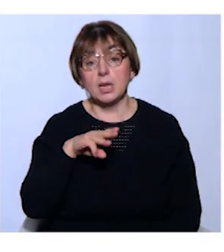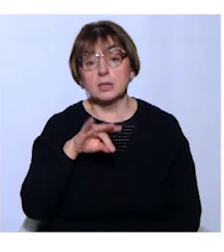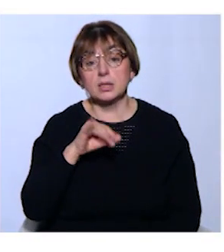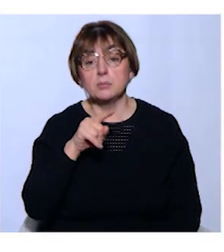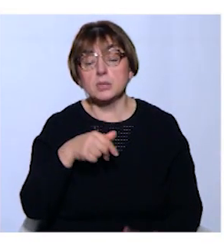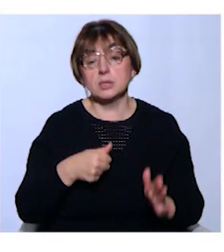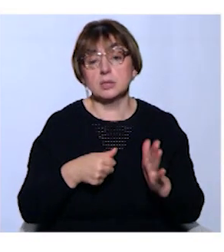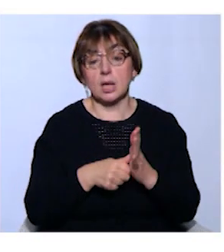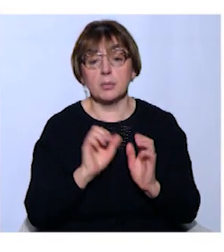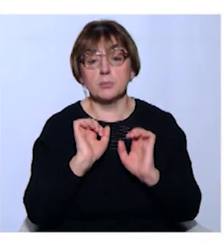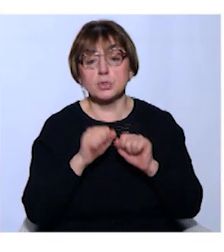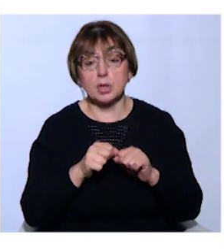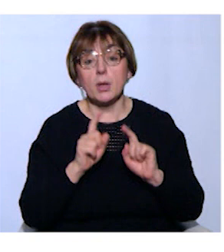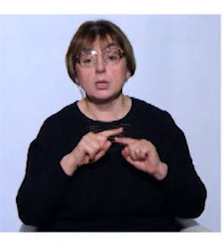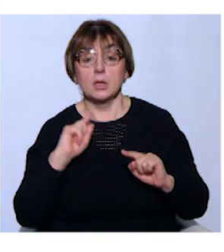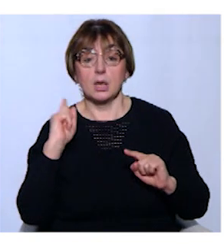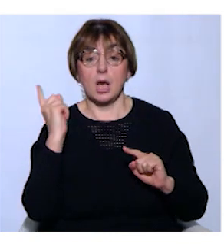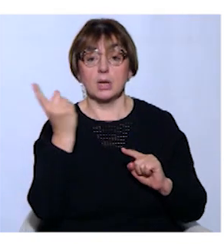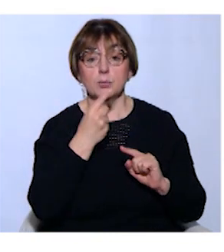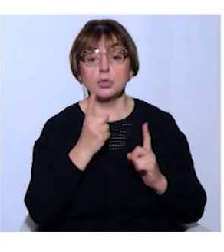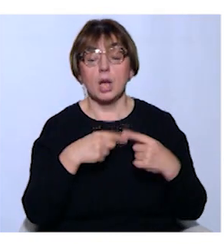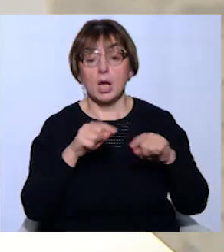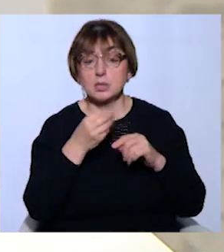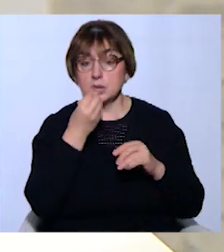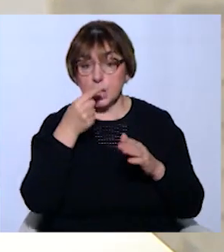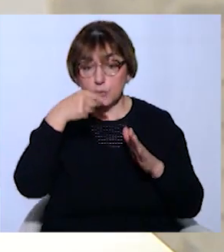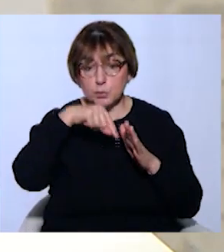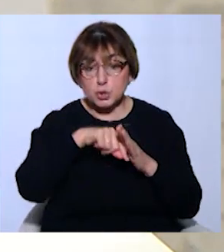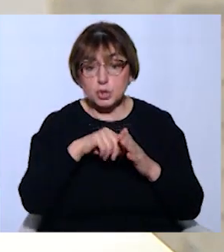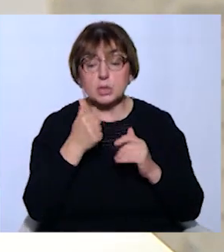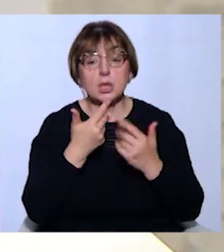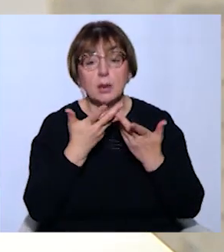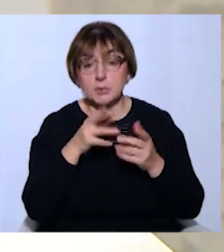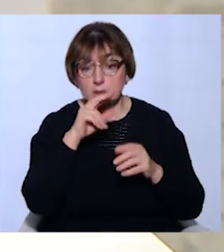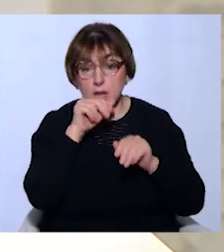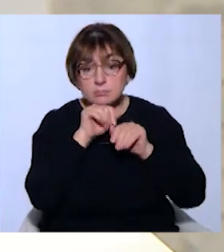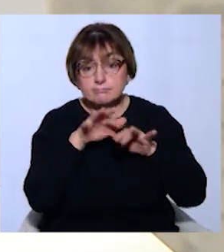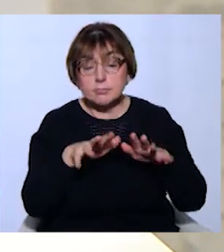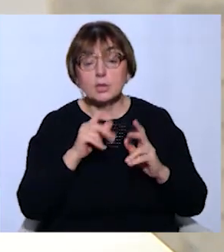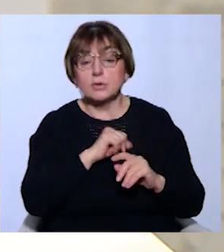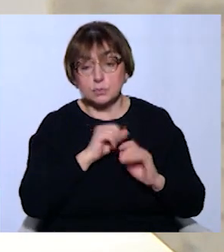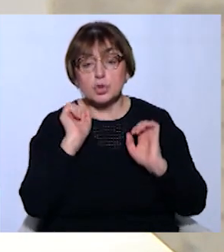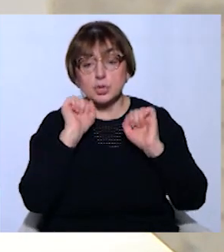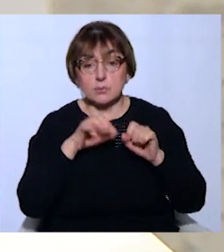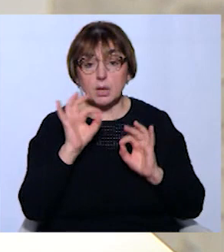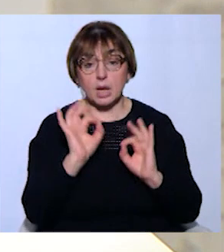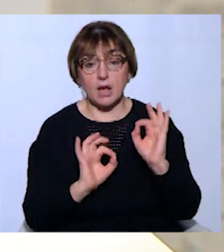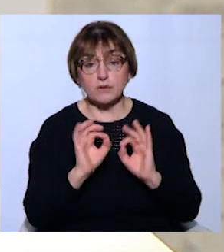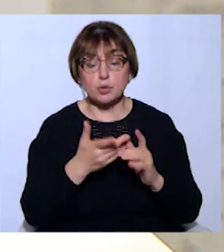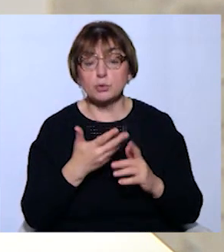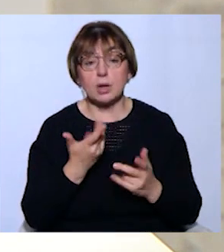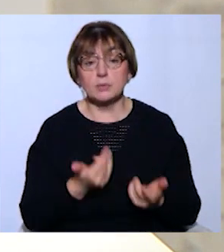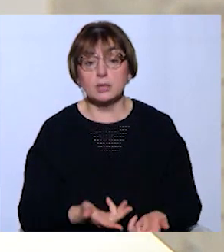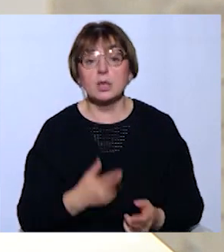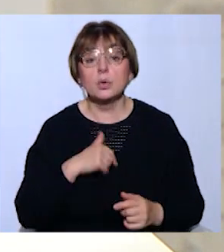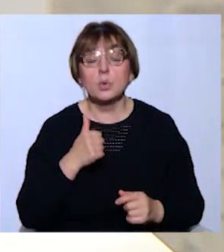მისი მეშვეობით შეიძლება როგორც გარემოში, ასევე საკვეპროდუქტებში ან ჩვენ საყოფაცხოვრებო ნივთებშიც კი გავზომოთ რადიაციული დონე.